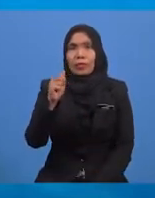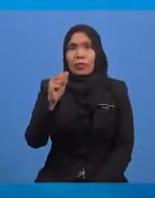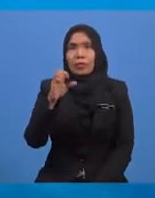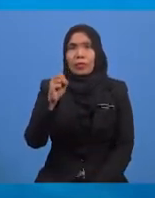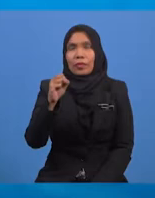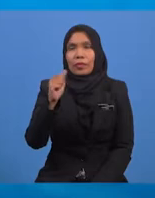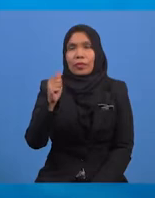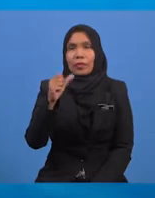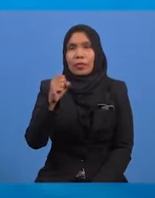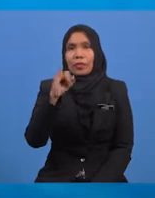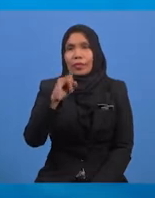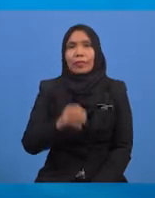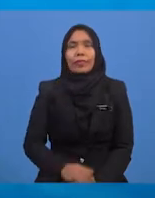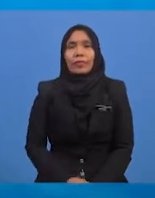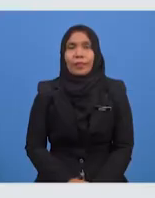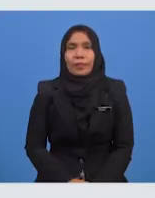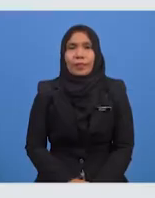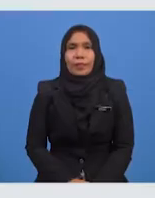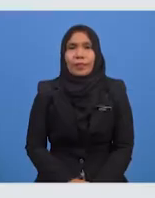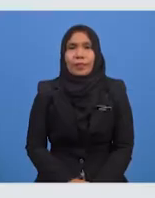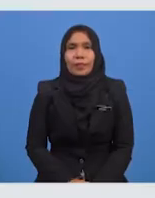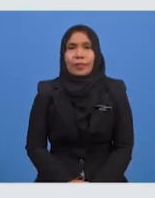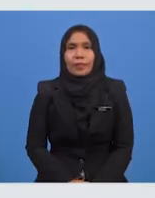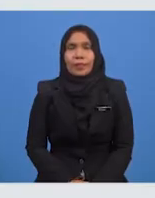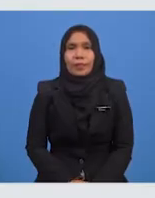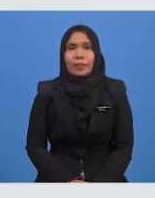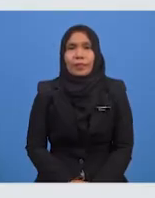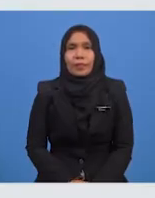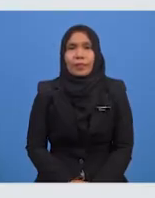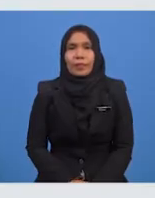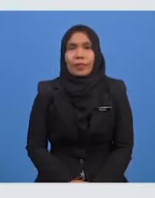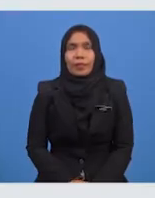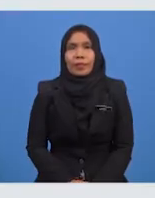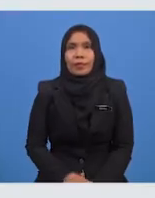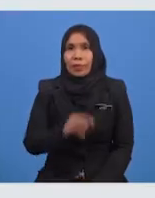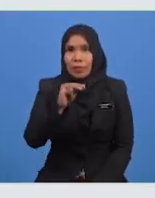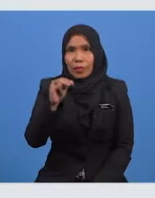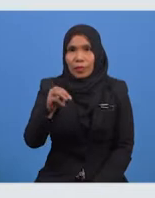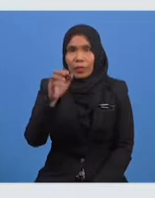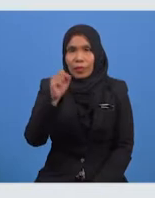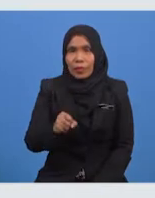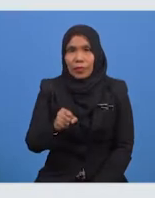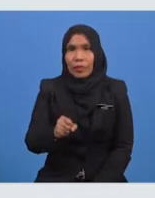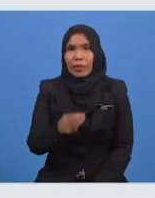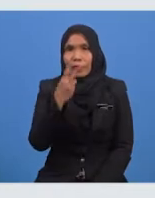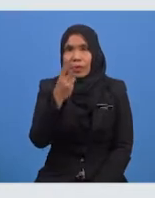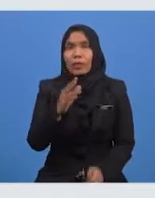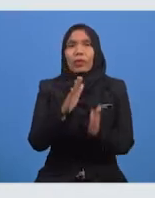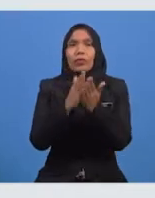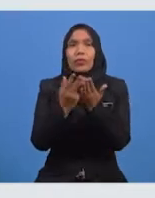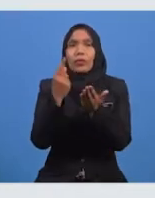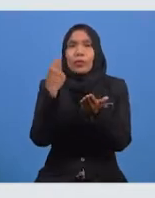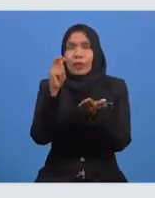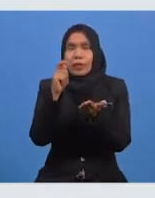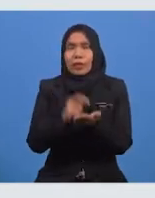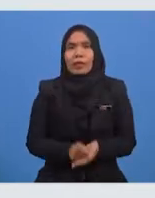undang-undang bagi melindungi semua pihak. Analisis faktor dalam dan faktor luaran boleh dilakukan